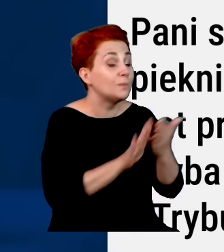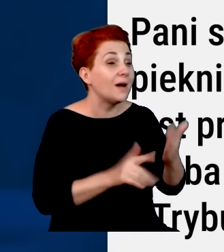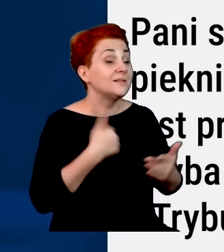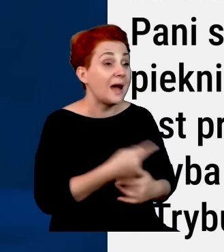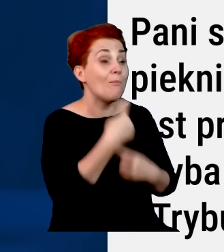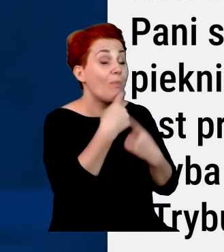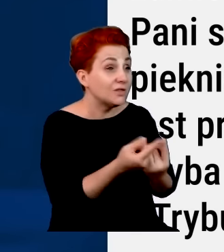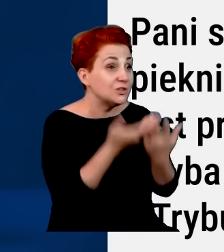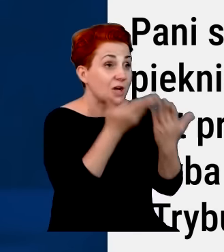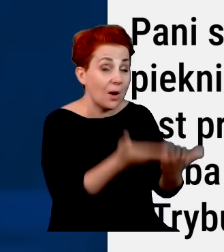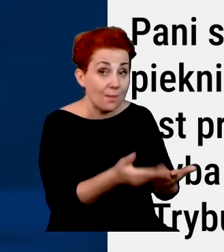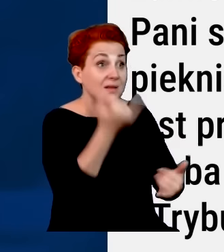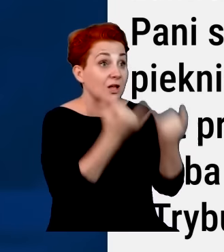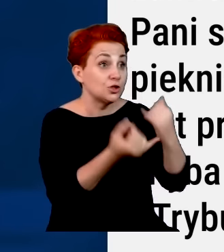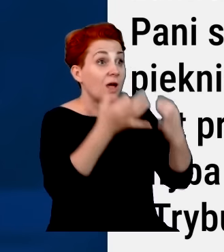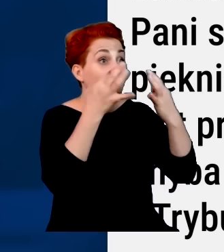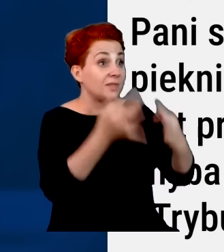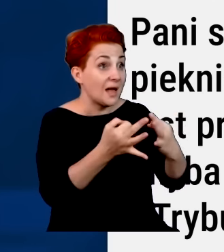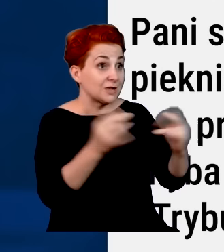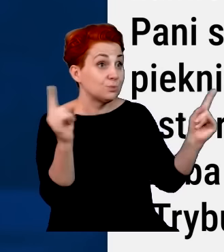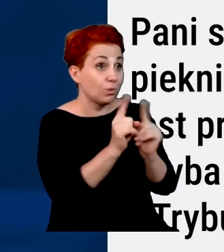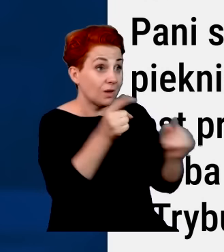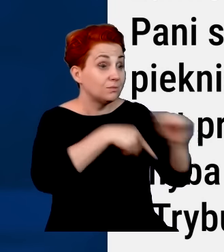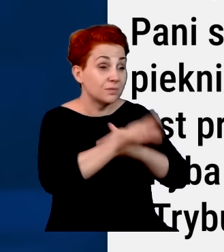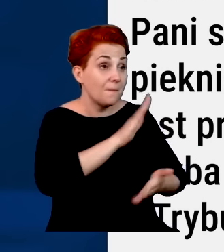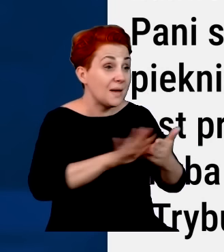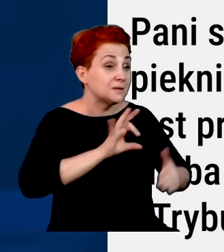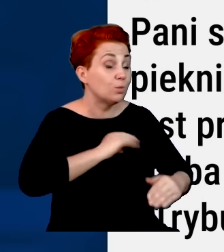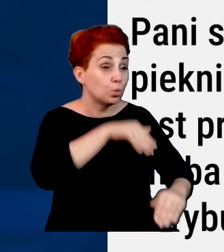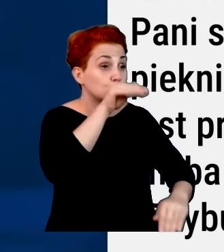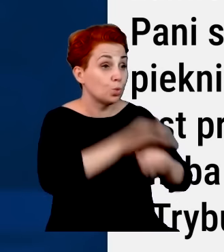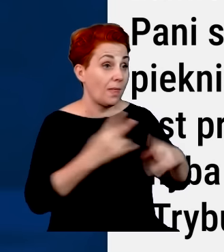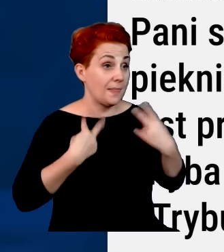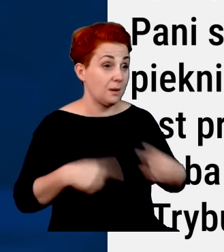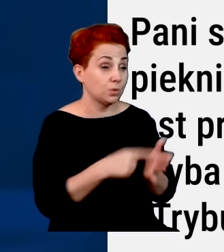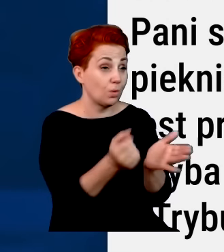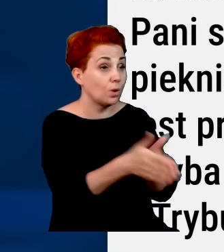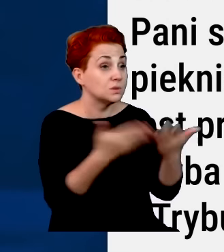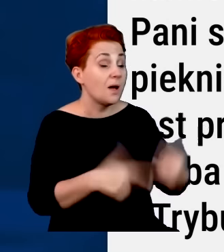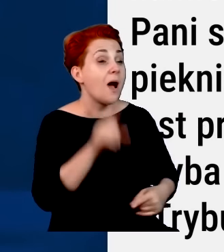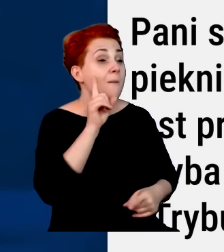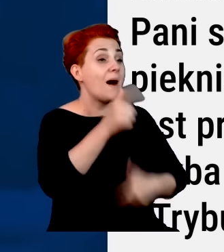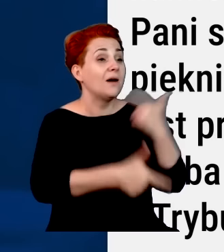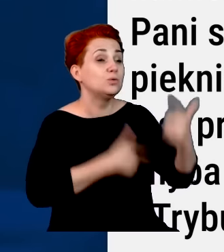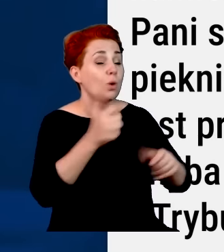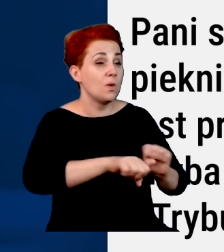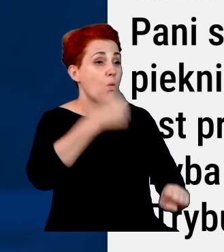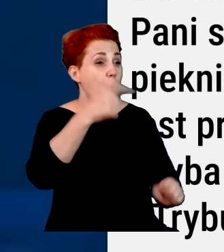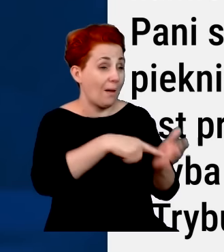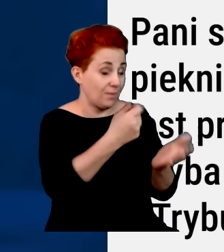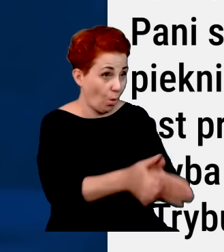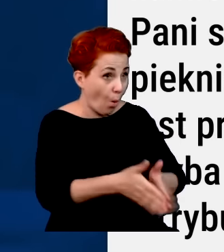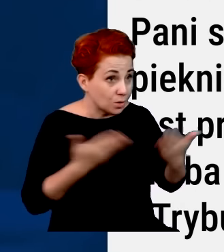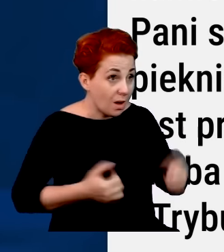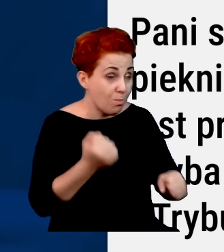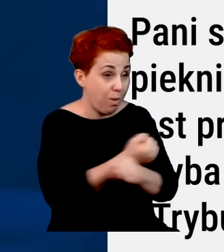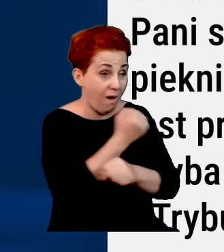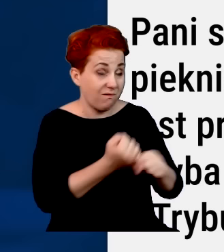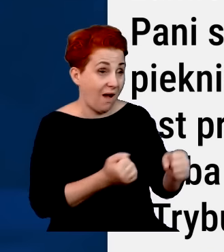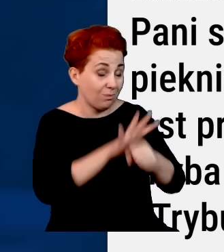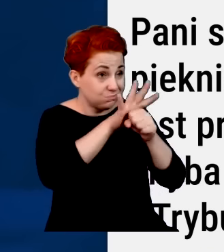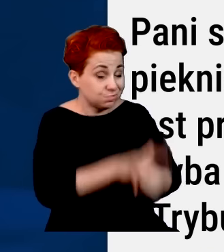że opuszczając posiedzenie w tym momencie bez zgody Trybunału Konstytucyjnego, dopuszcza się pan naruszenia powagi Trybunału. Rozumiem. I upominam pana,